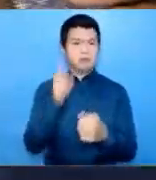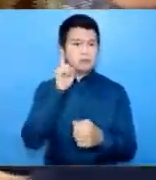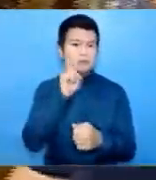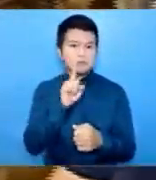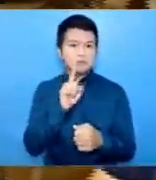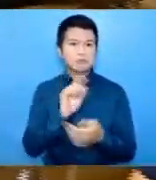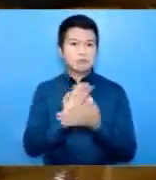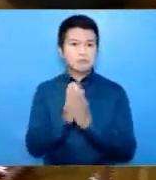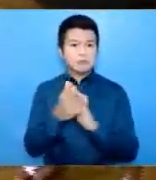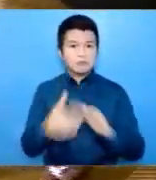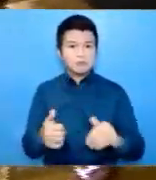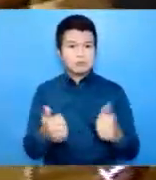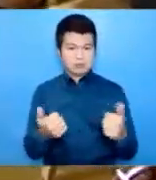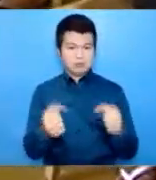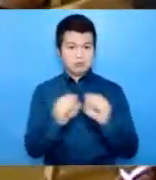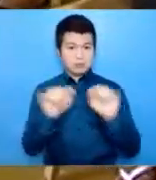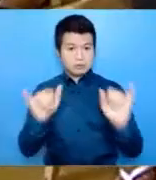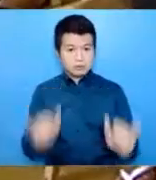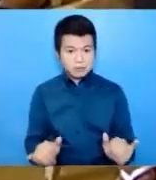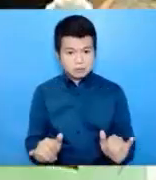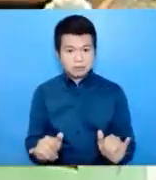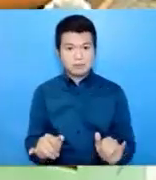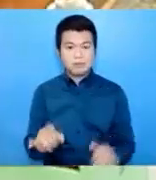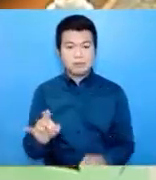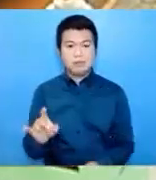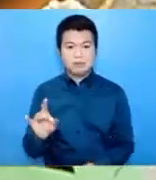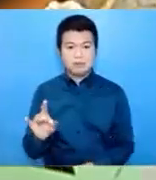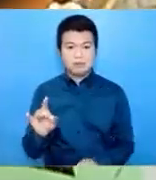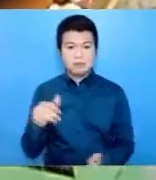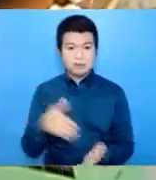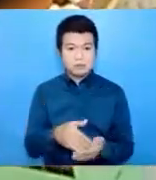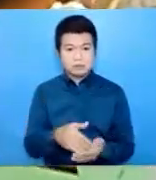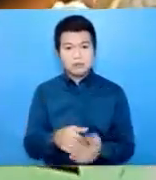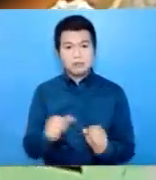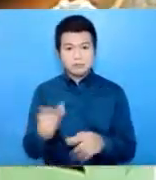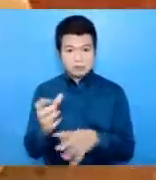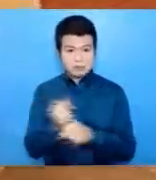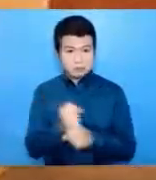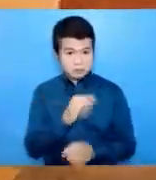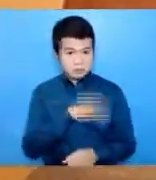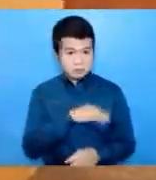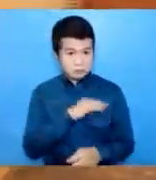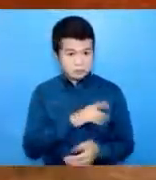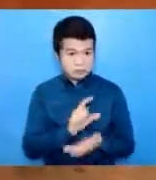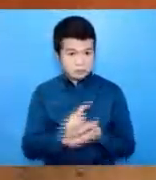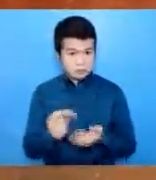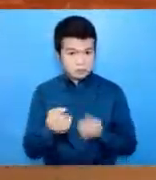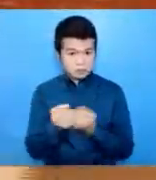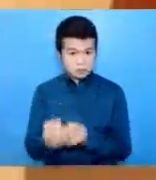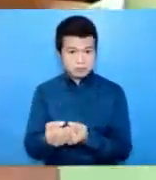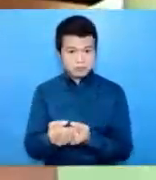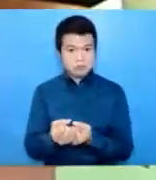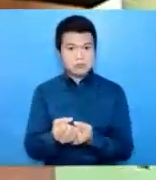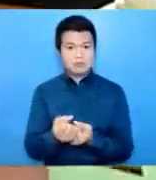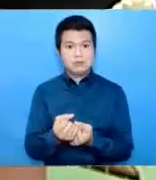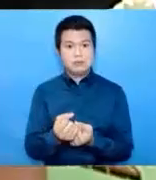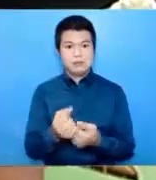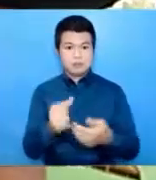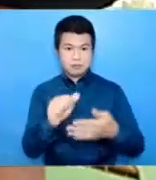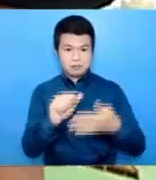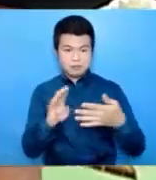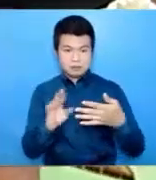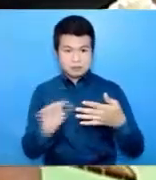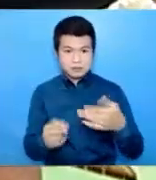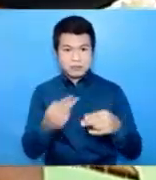80,000 eligible na makatanggap ng ayuda sa Old Balara. Alphabetical ang listahan at may schedule kung anong oras maaaring pumunta ang